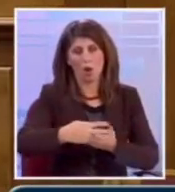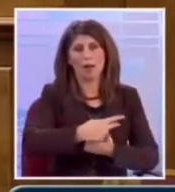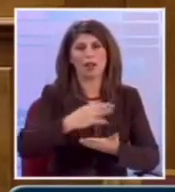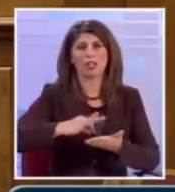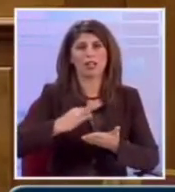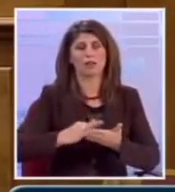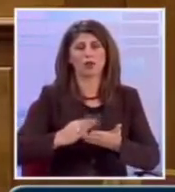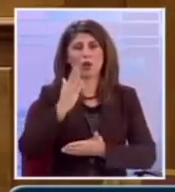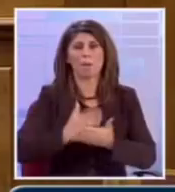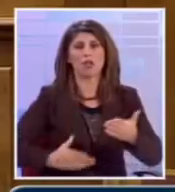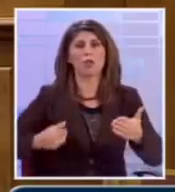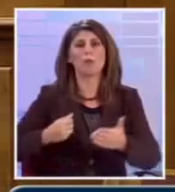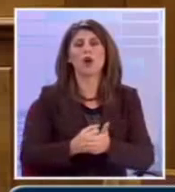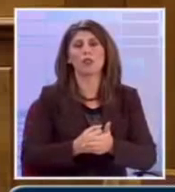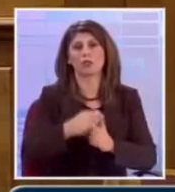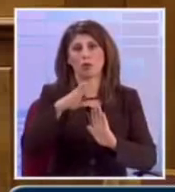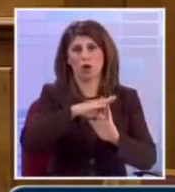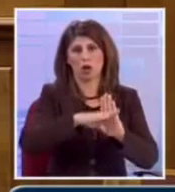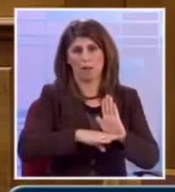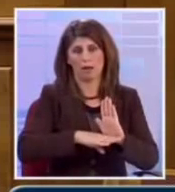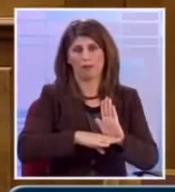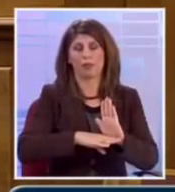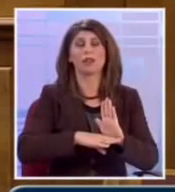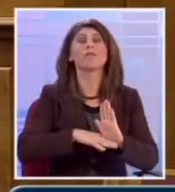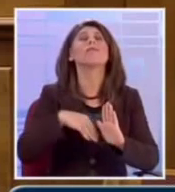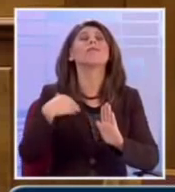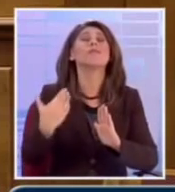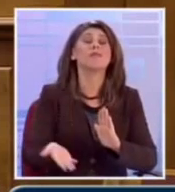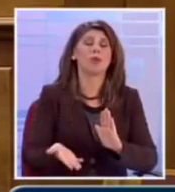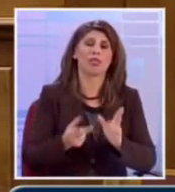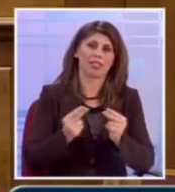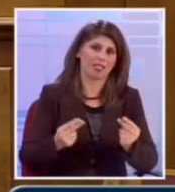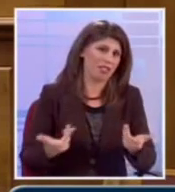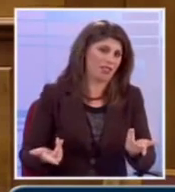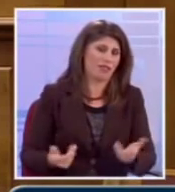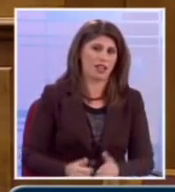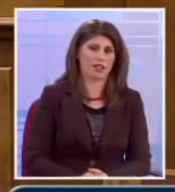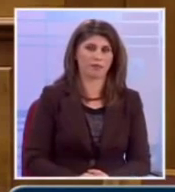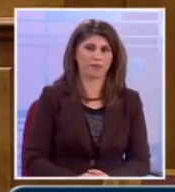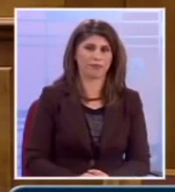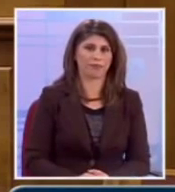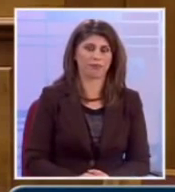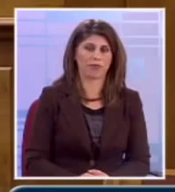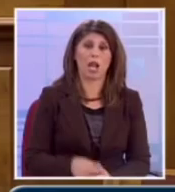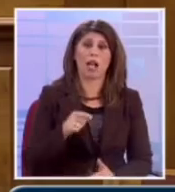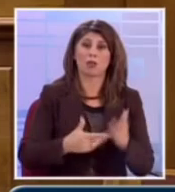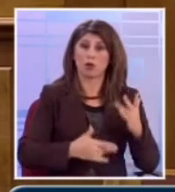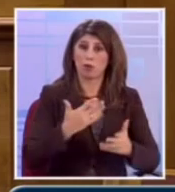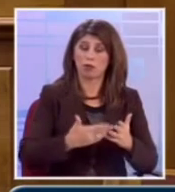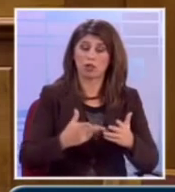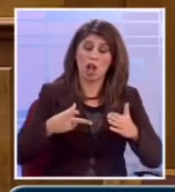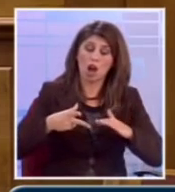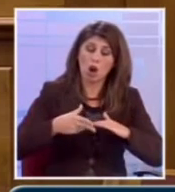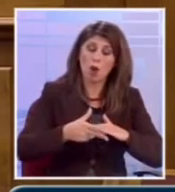μεσοπρόθεσμο πρόγραμμα που δεν βγαίνει. είναι κομμένος